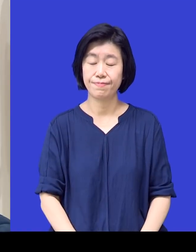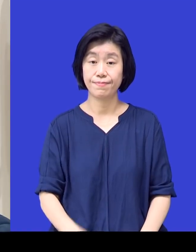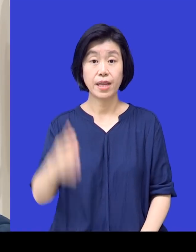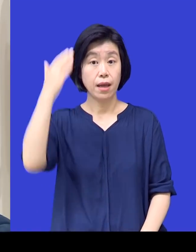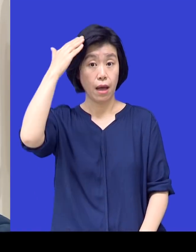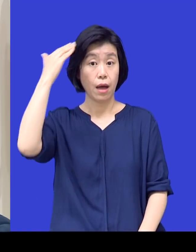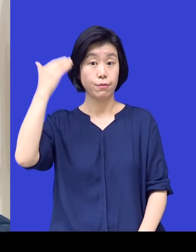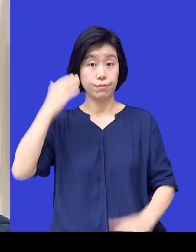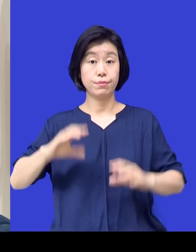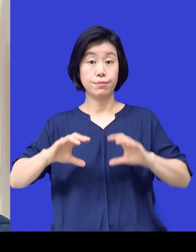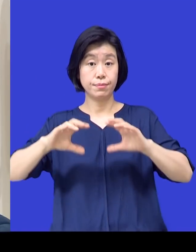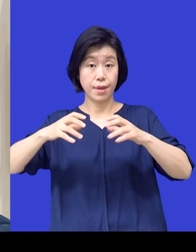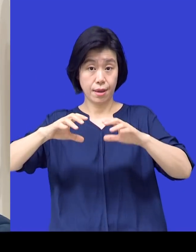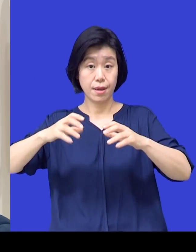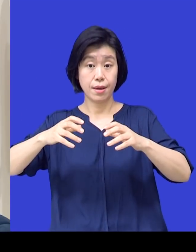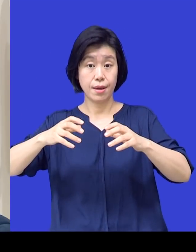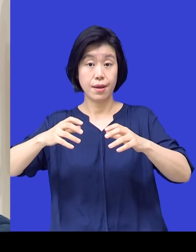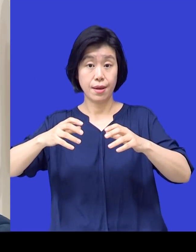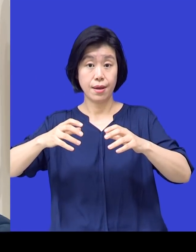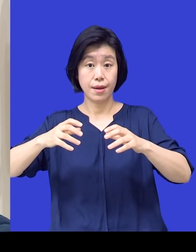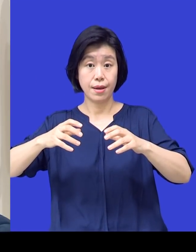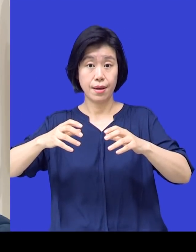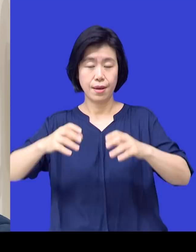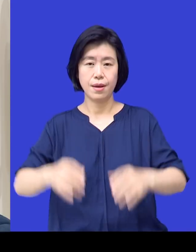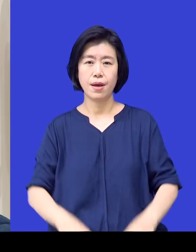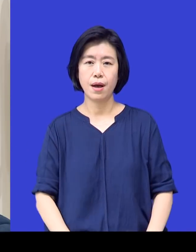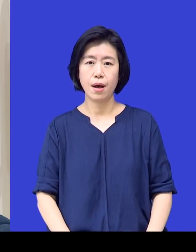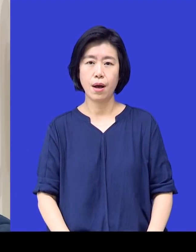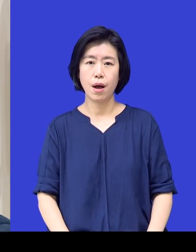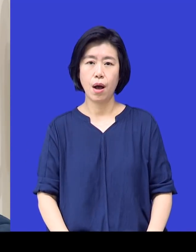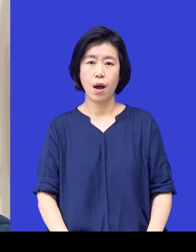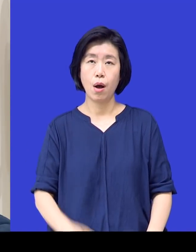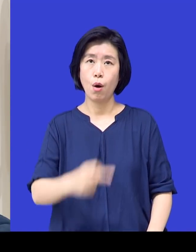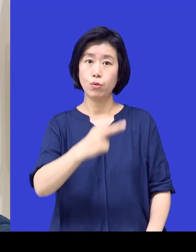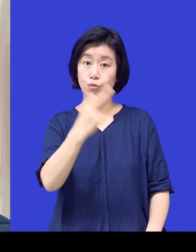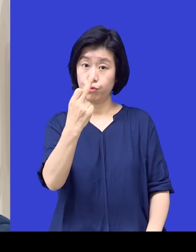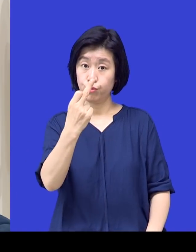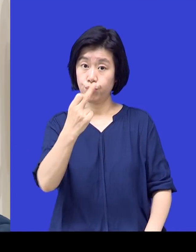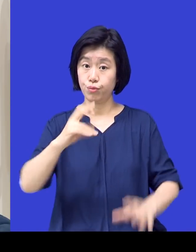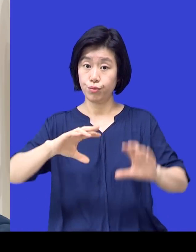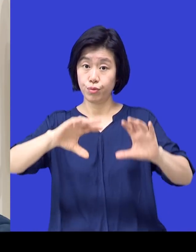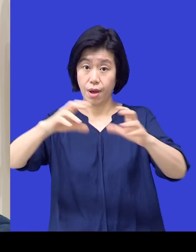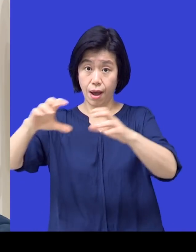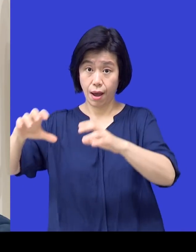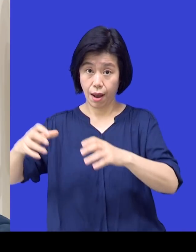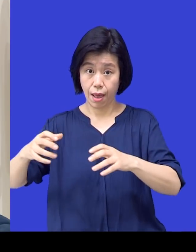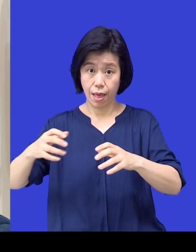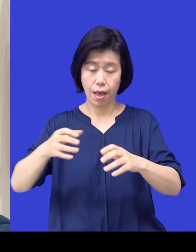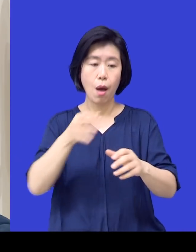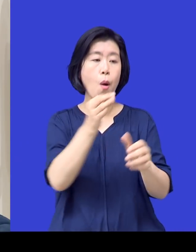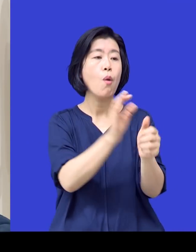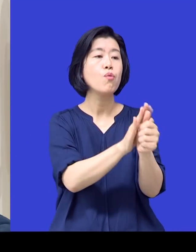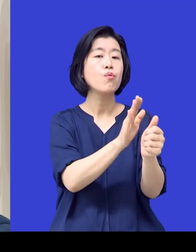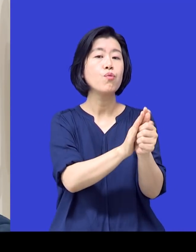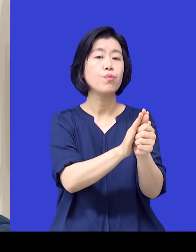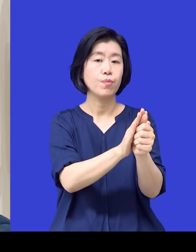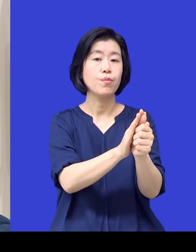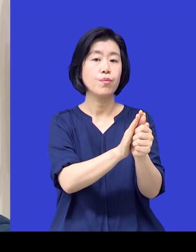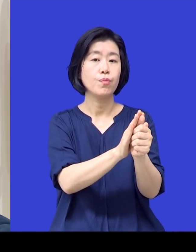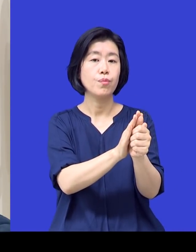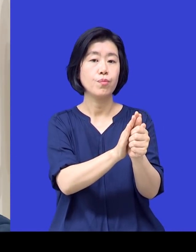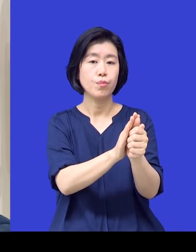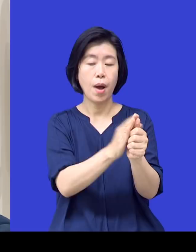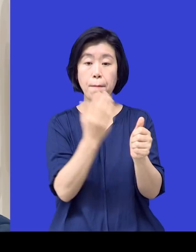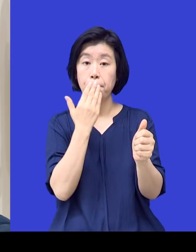한국이 전체 12개의 후원국 중에 이태리와 함께 후원을 취소하는